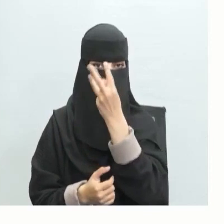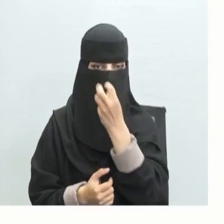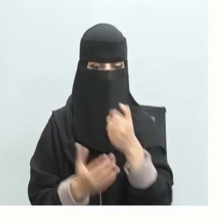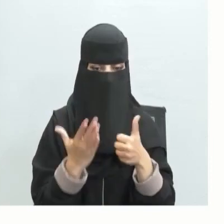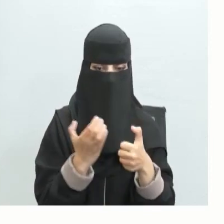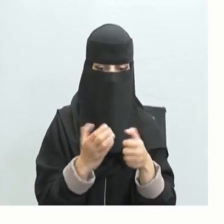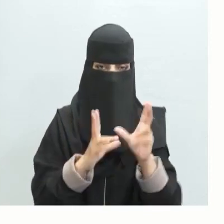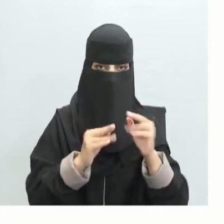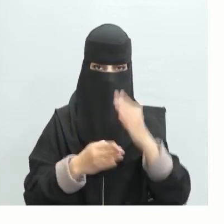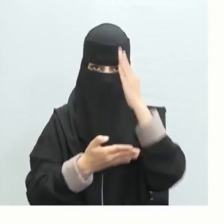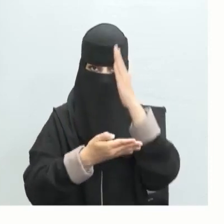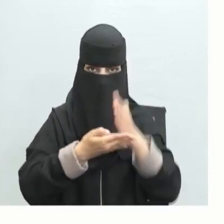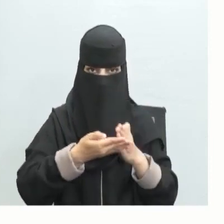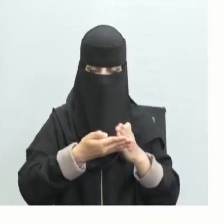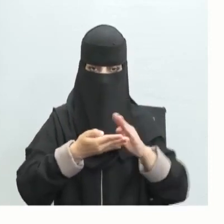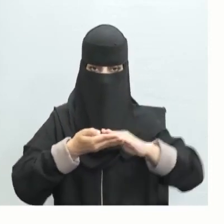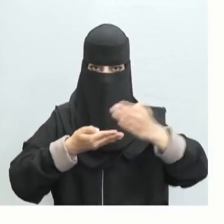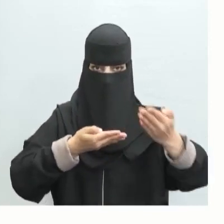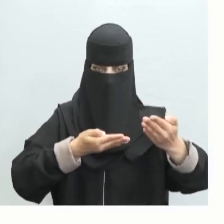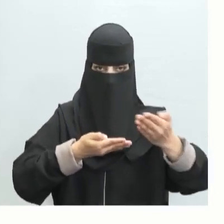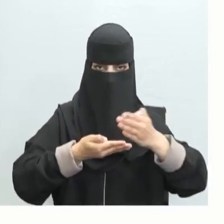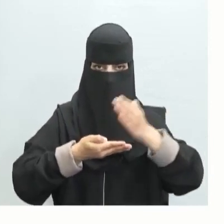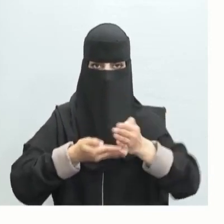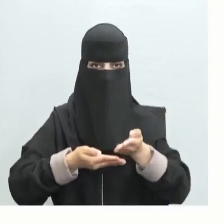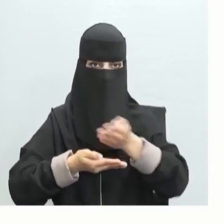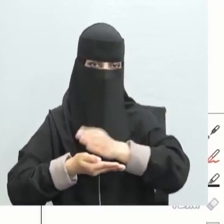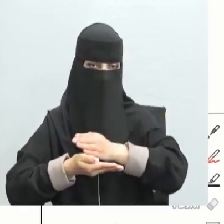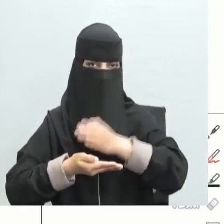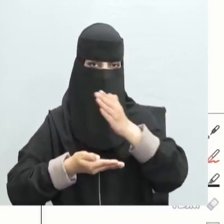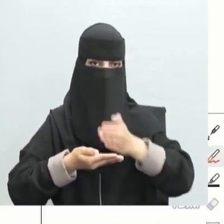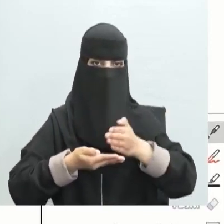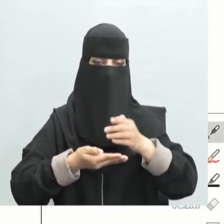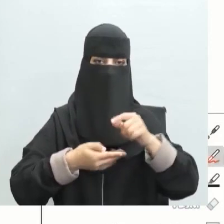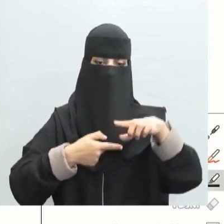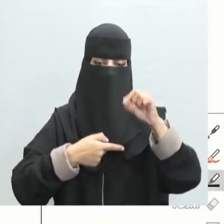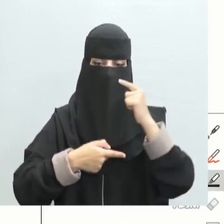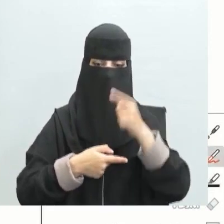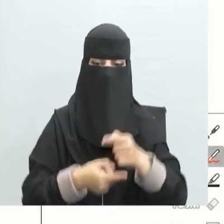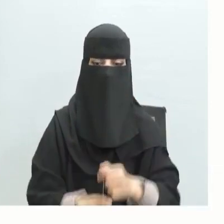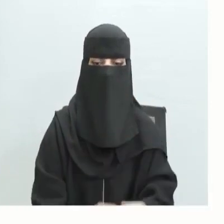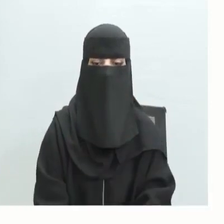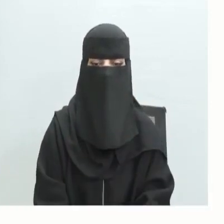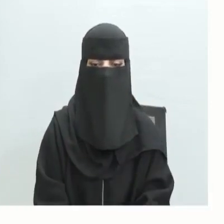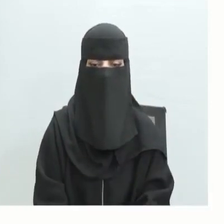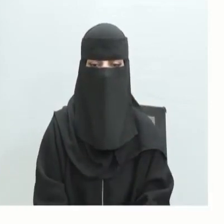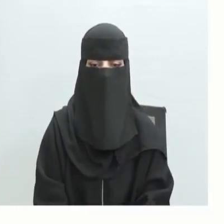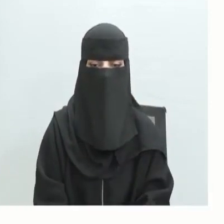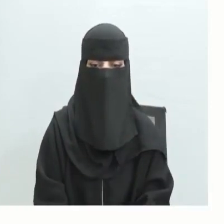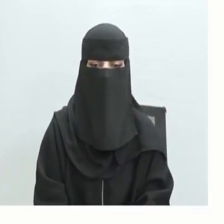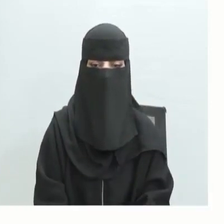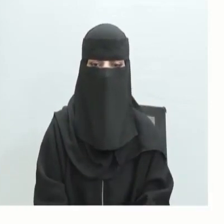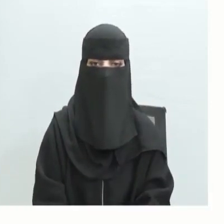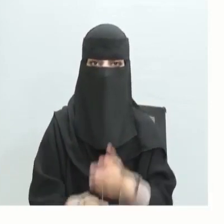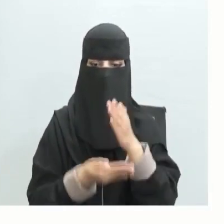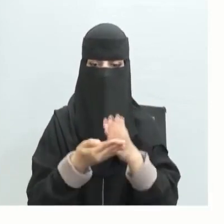مثلث متطابق الاضلاع يعني انت لو مسكت ال 30 كذا وكملتها يعني خلونا ناخذ قلم مثلا الان ولو كملنا